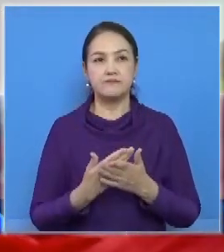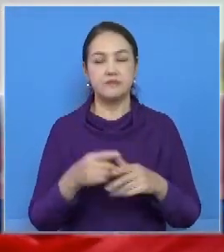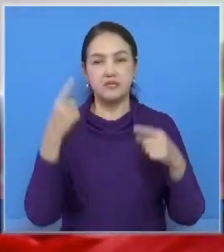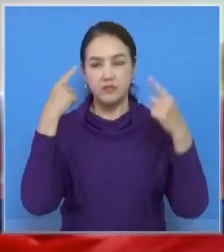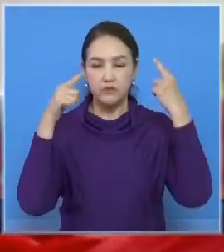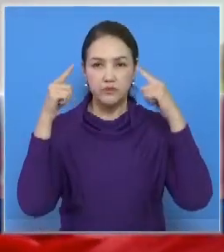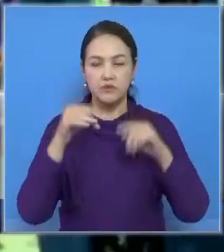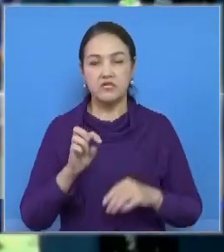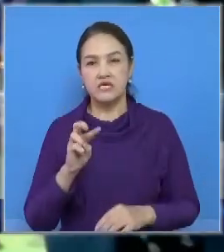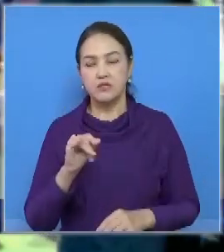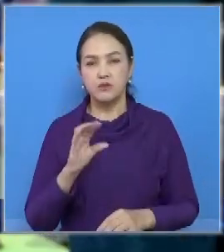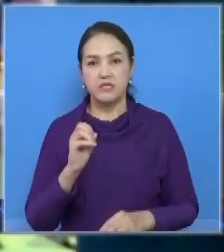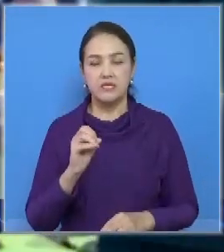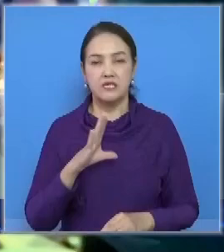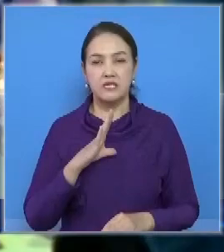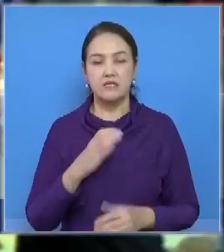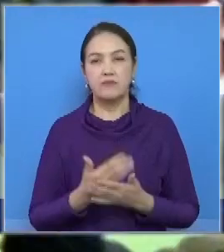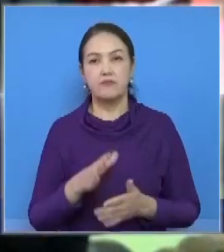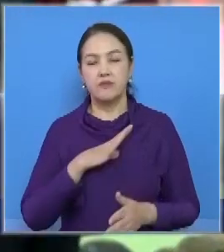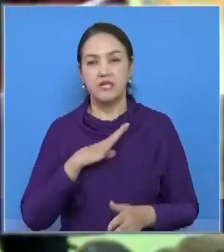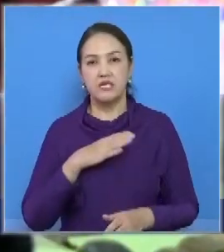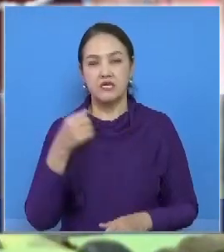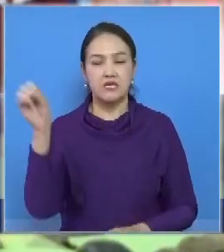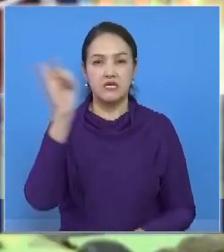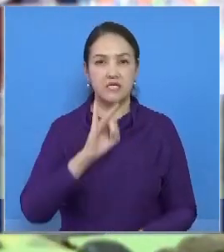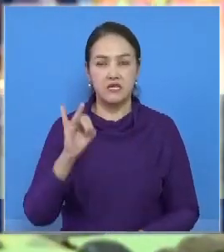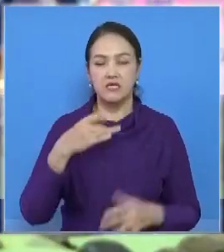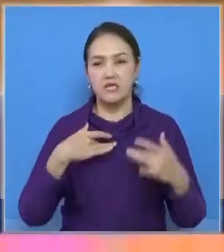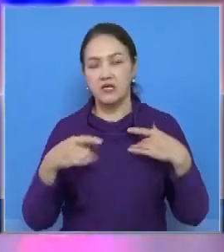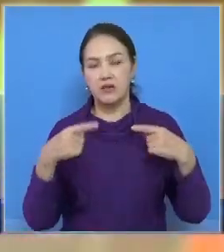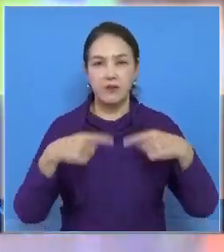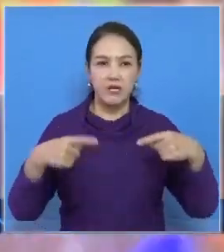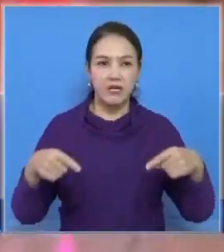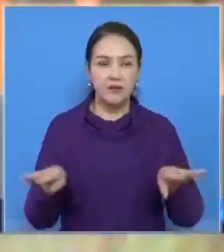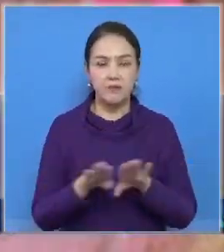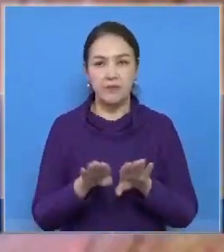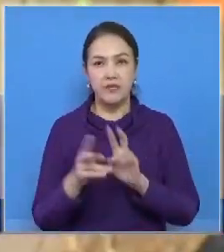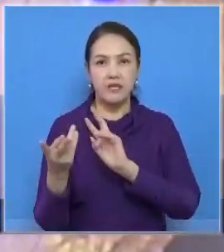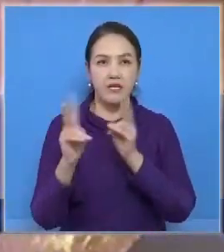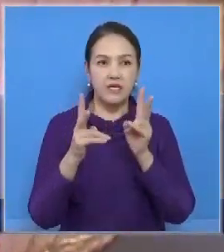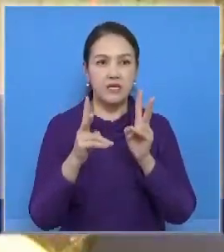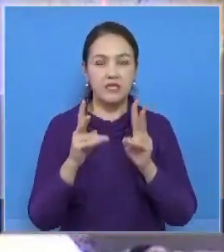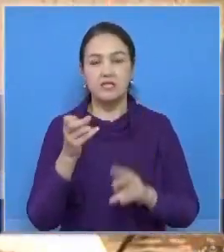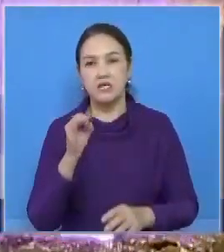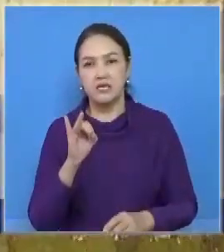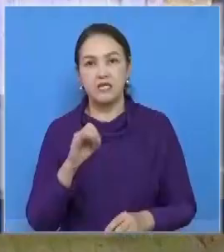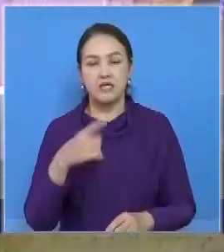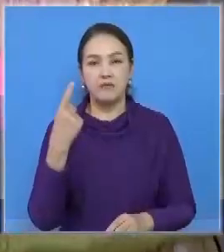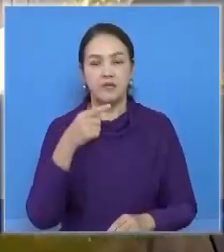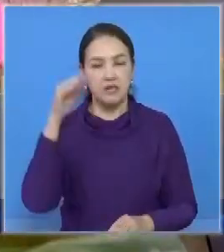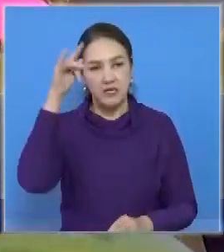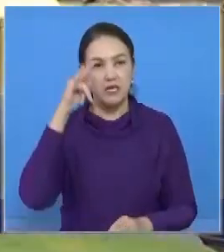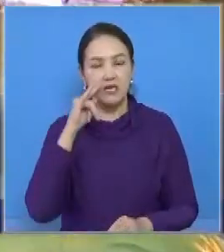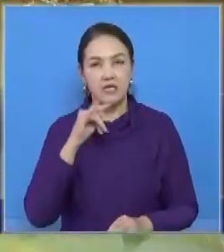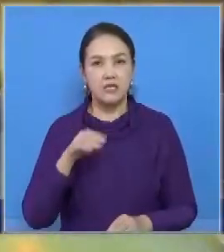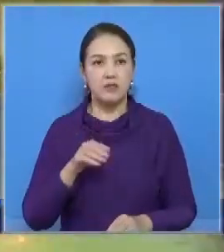чудес», быт гунских племен, то есть исторические сценки различные. Также танец в тени первой казахской балерины